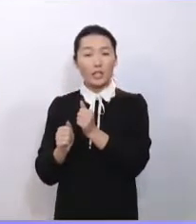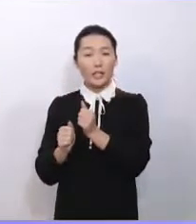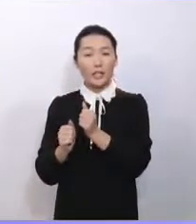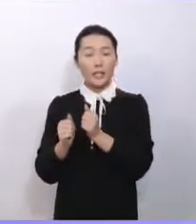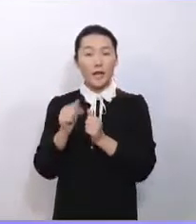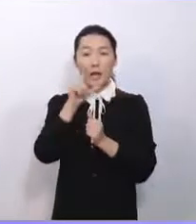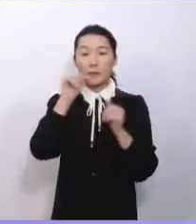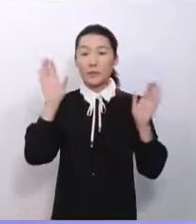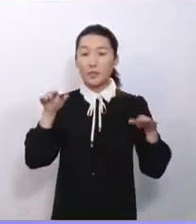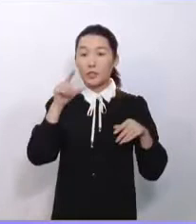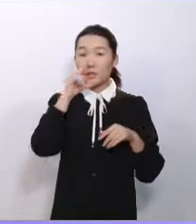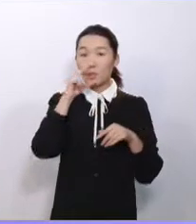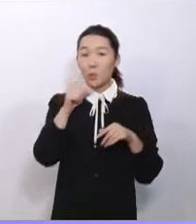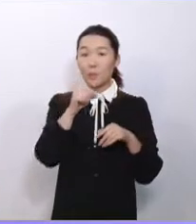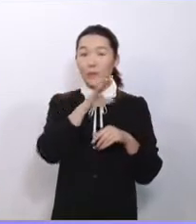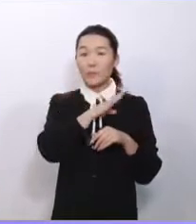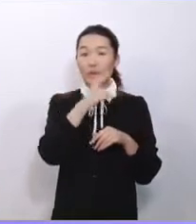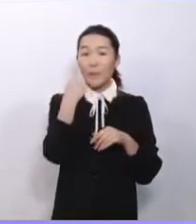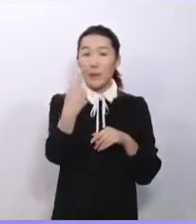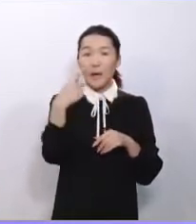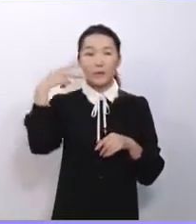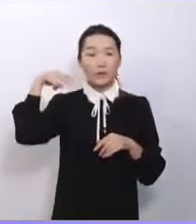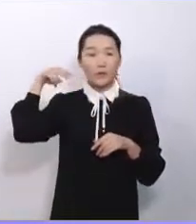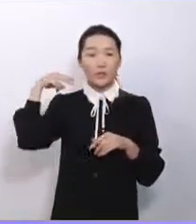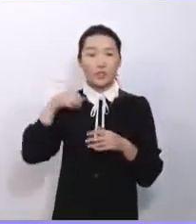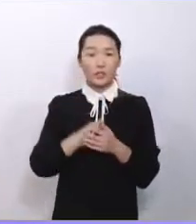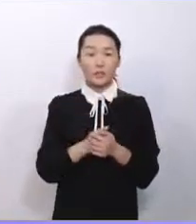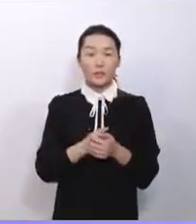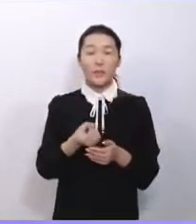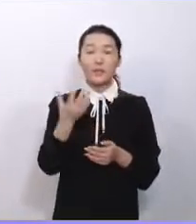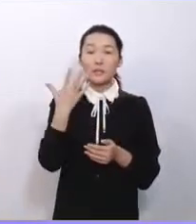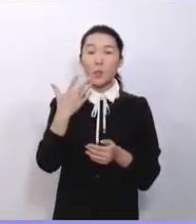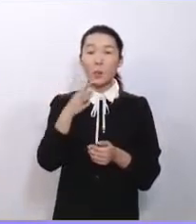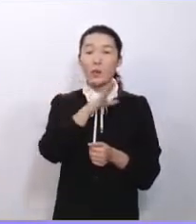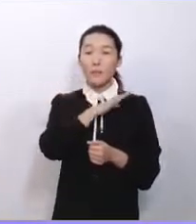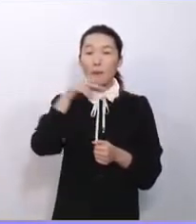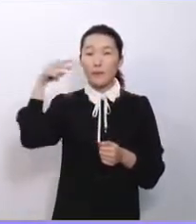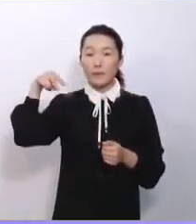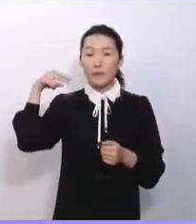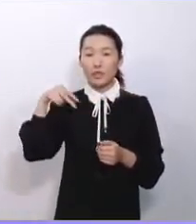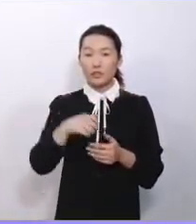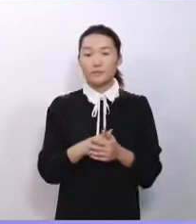них в клюве было по 1 вишне. Сколько было вишен?